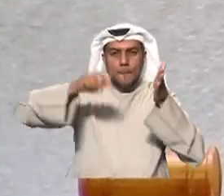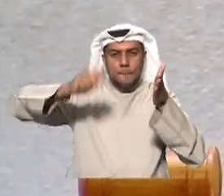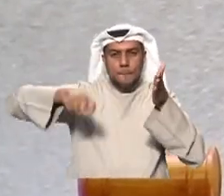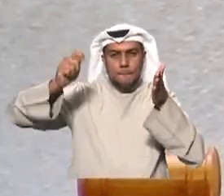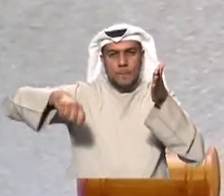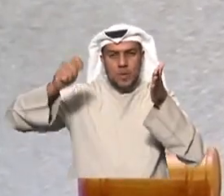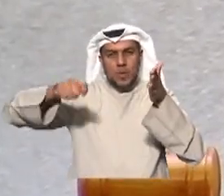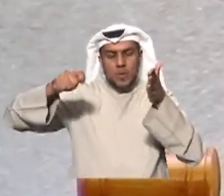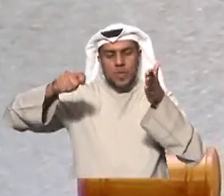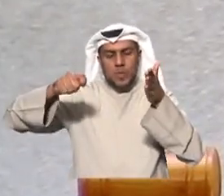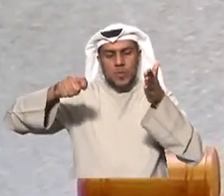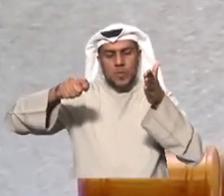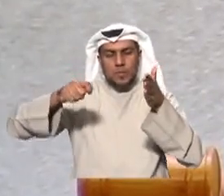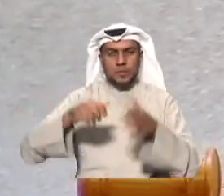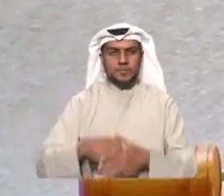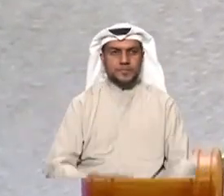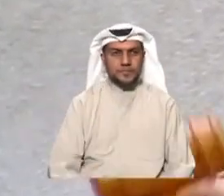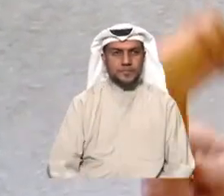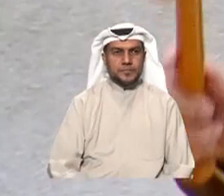بمركز نائب الرئيس.